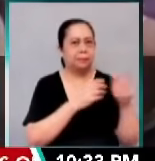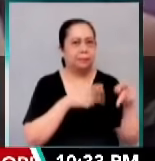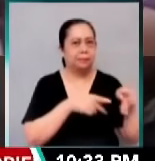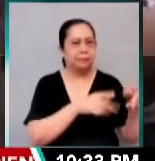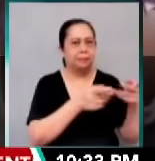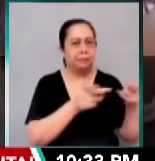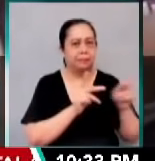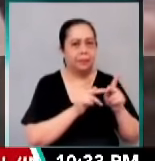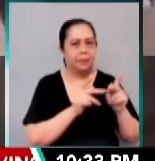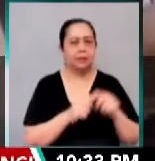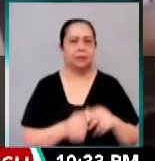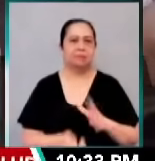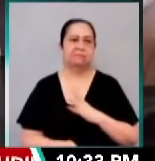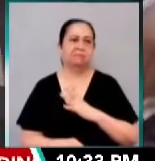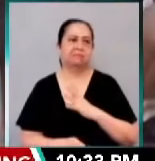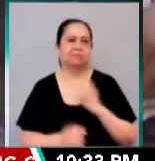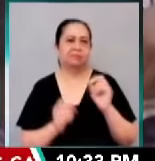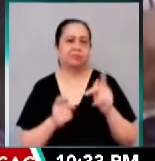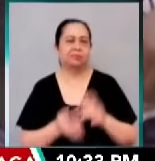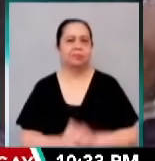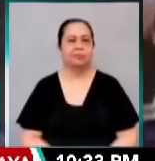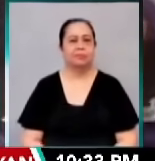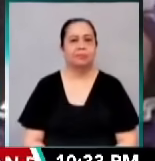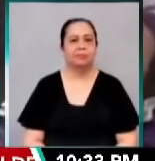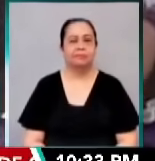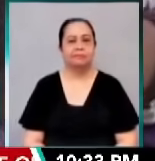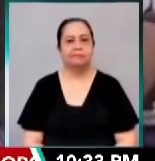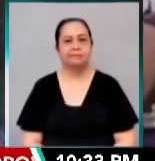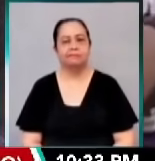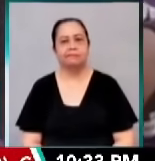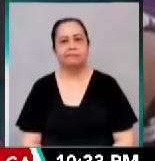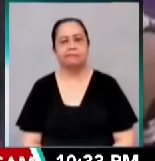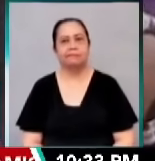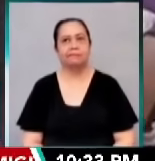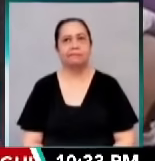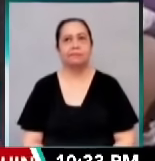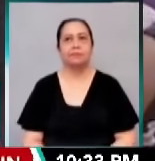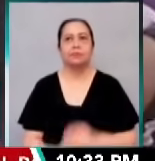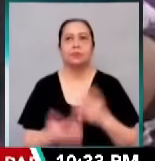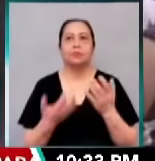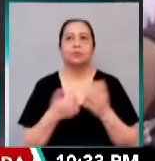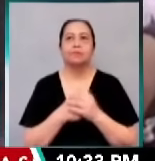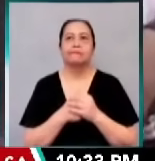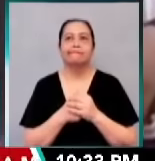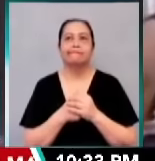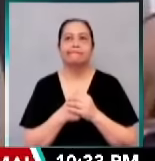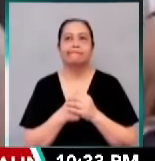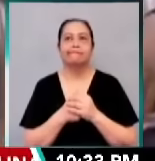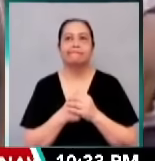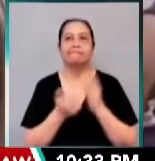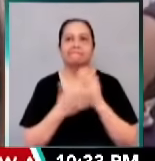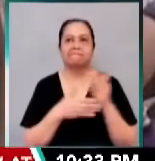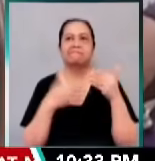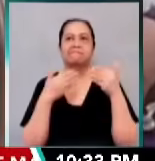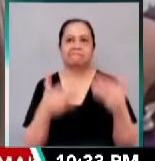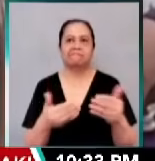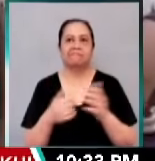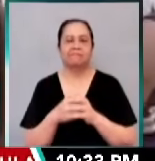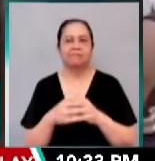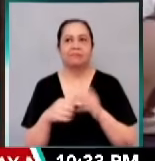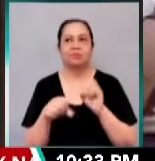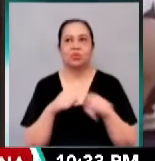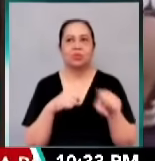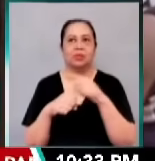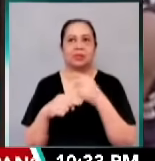lang, na naman yan, tunga-tunga naman ta. So, padayo na lang yun, okay, sa lula man sa nanam.